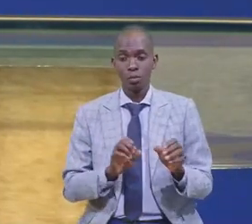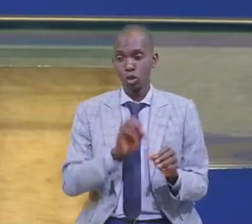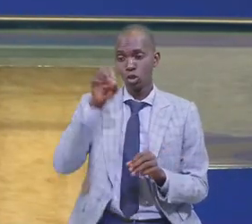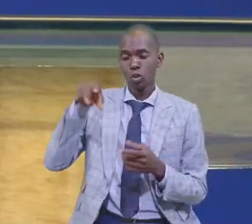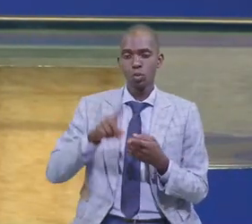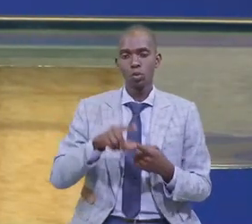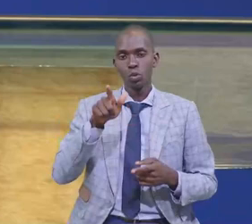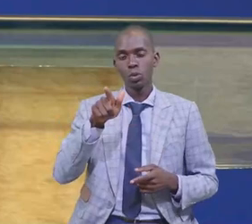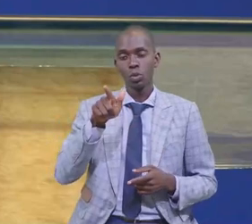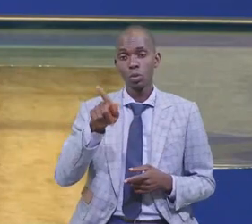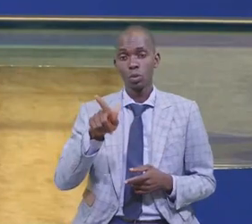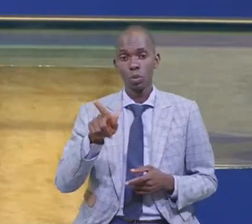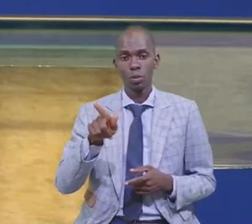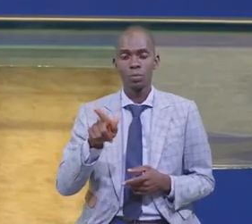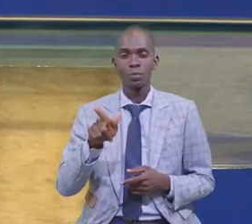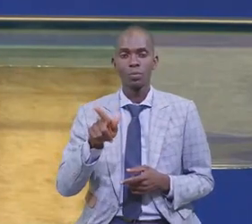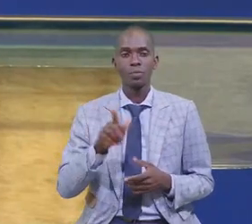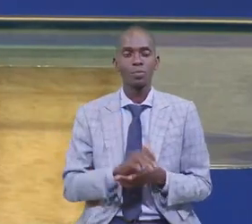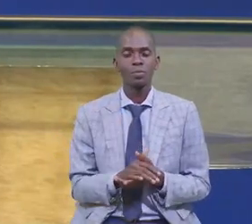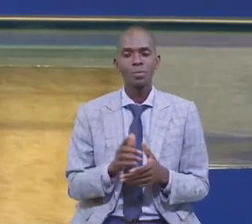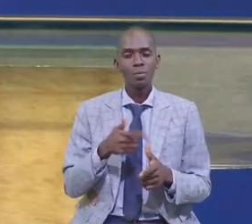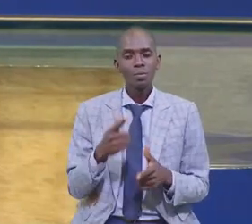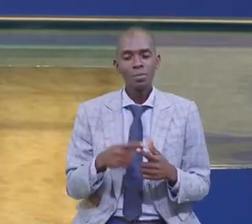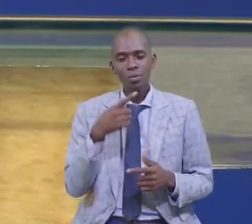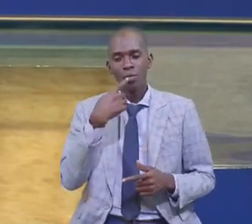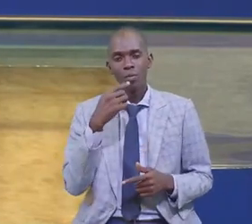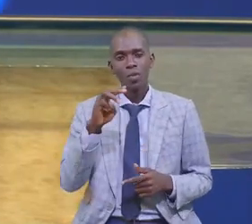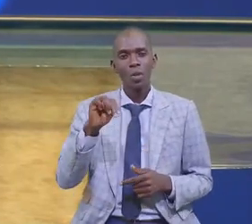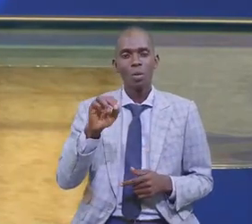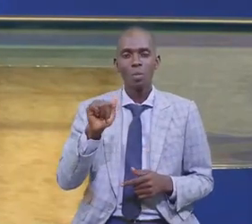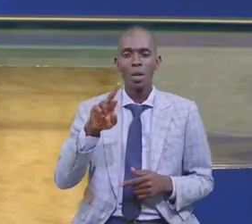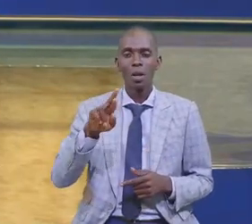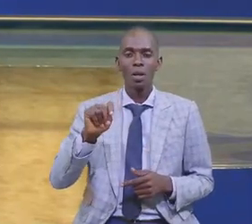verset 21. Marie dit à Jésus,